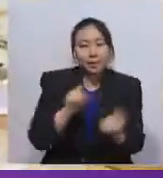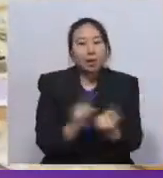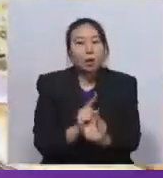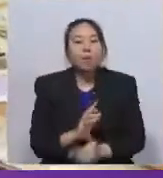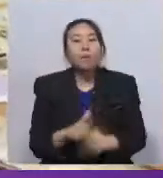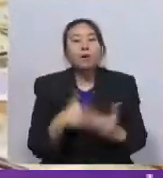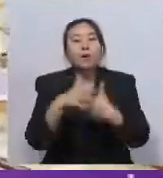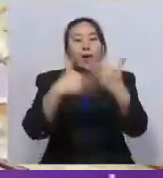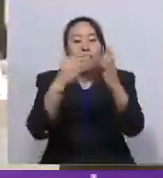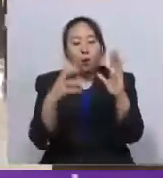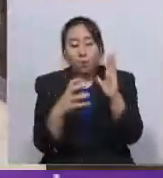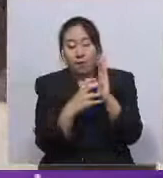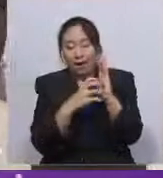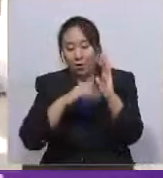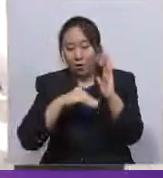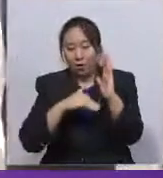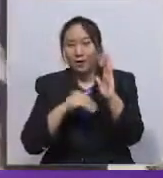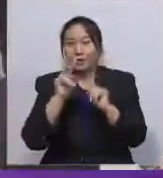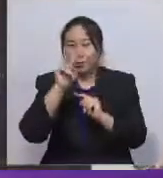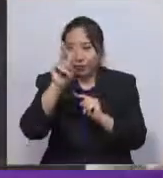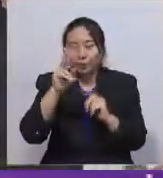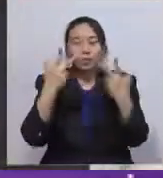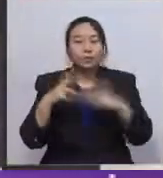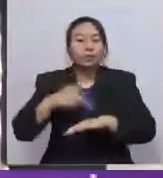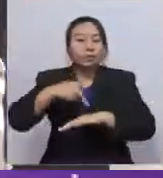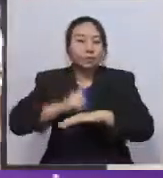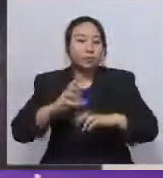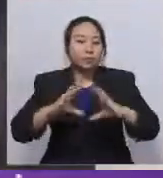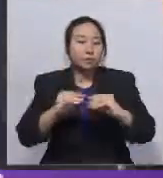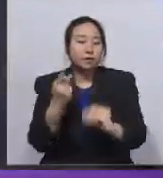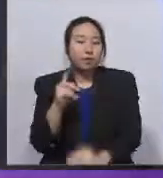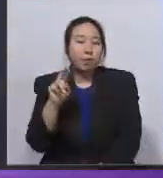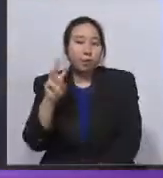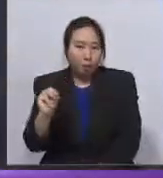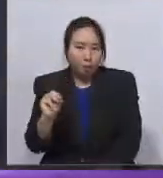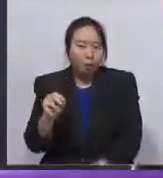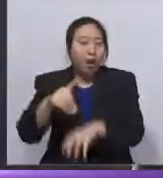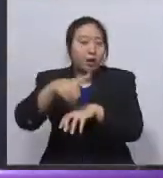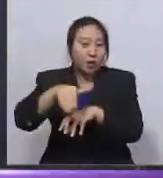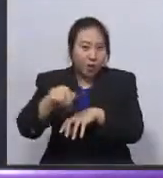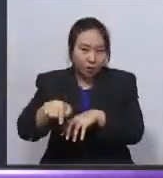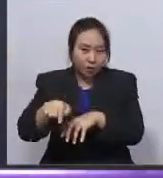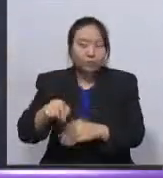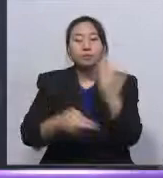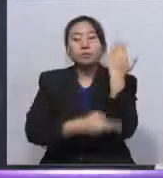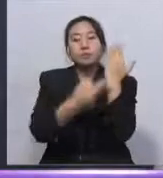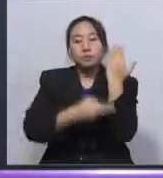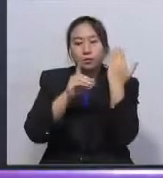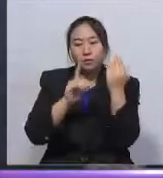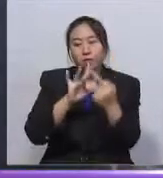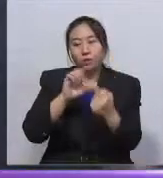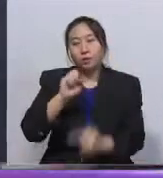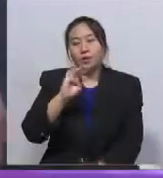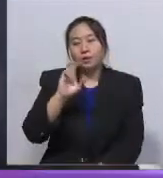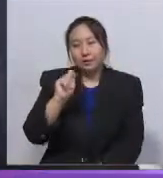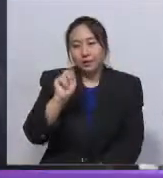มในกลุ่มภาคกลางตอนล่าง2จากนั้นจะเป็นประธานการประชุมคณะรัฐมนตรีนอกสถานที่ที่โรงแรมดุสิตธานีหัว